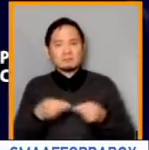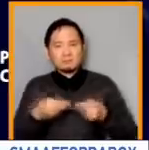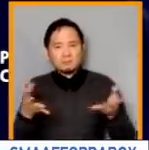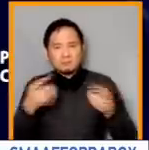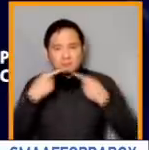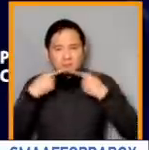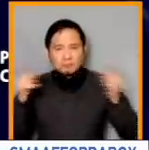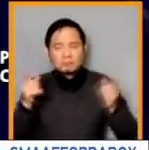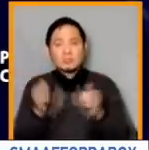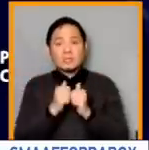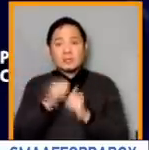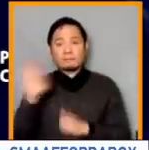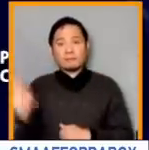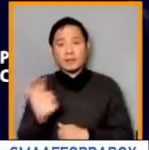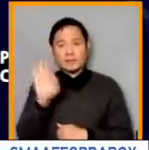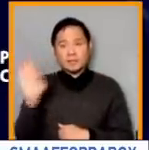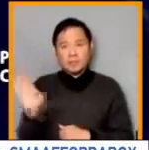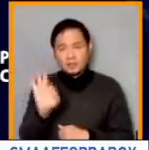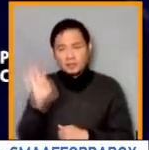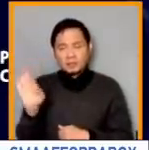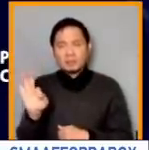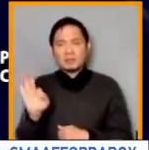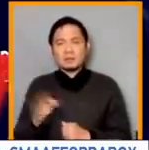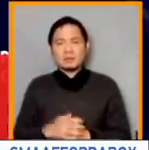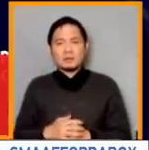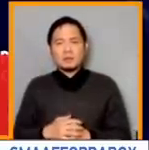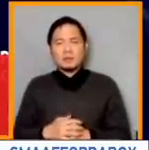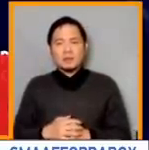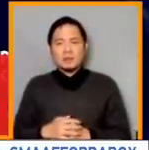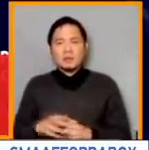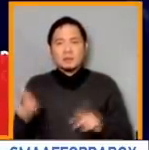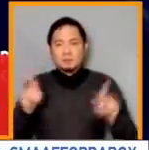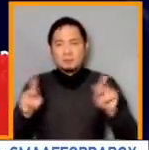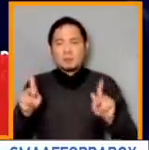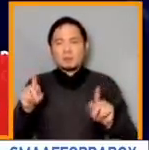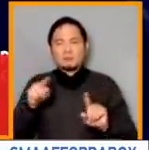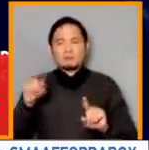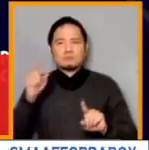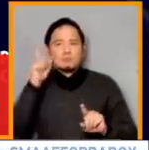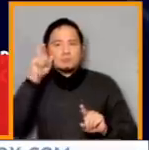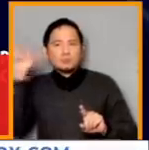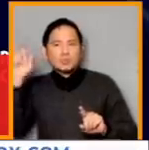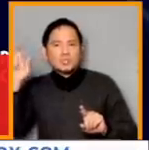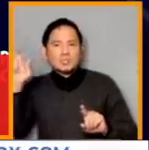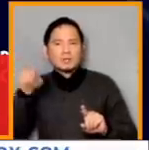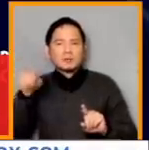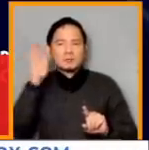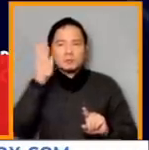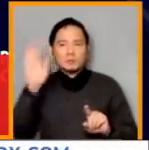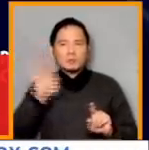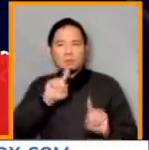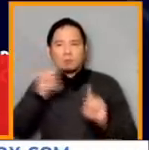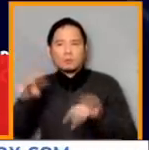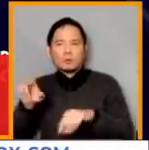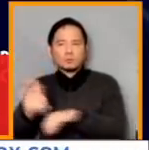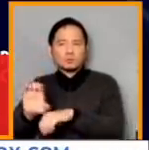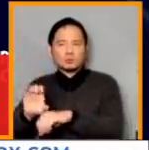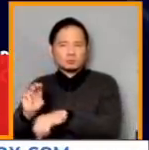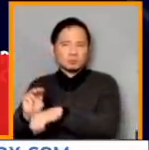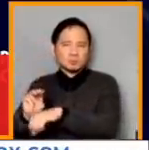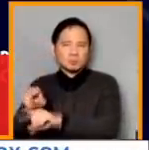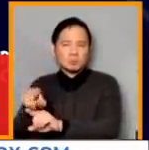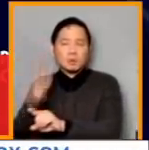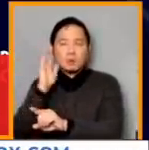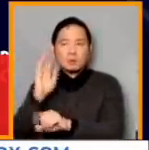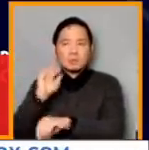during magkapagsamba po ng ating mga kababayan na mga Muslim ay gagawin pong parang vaccination